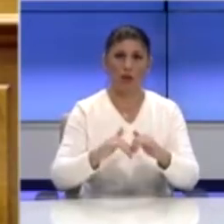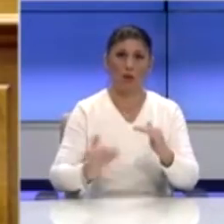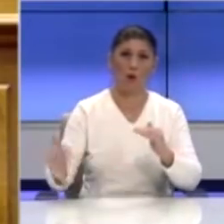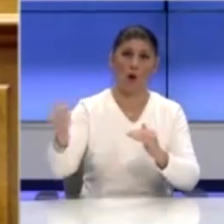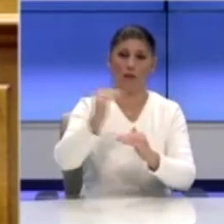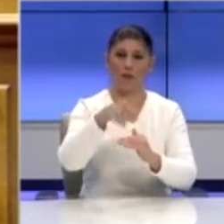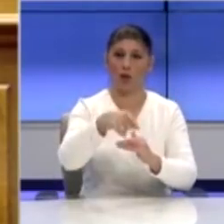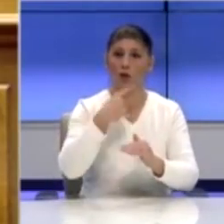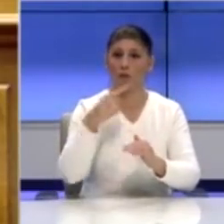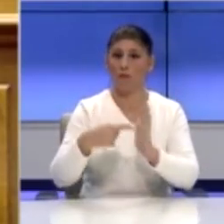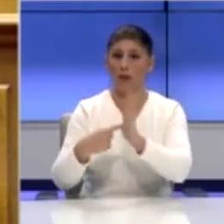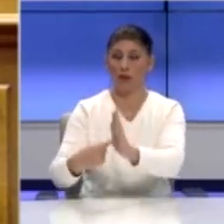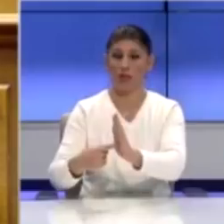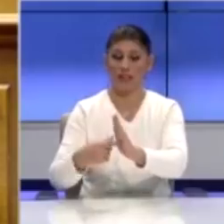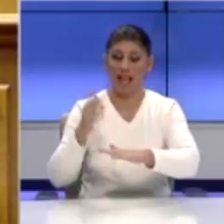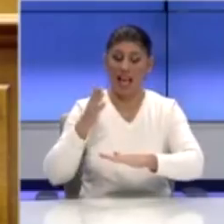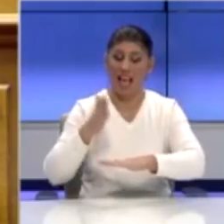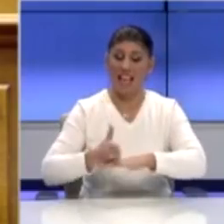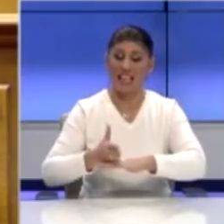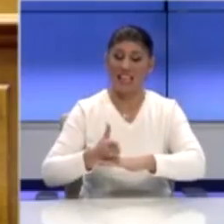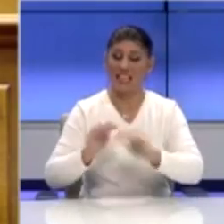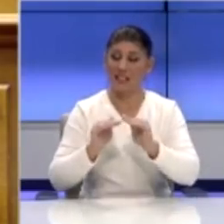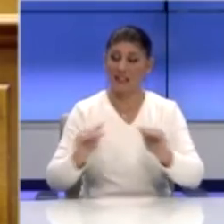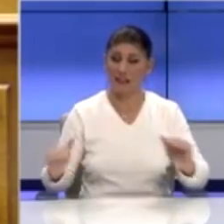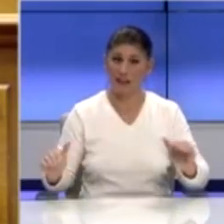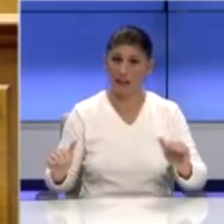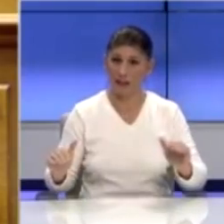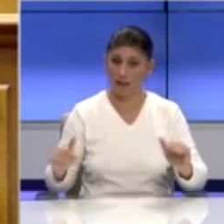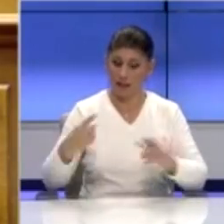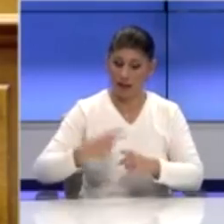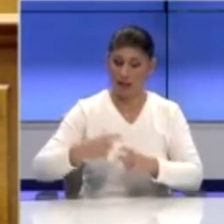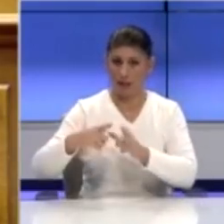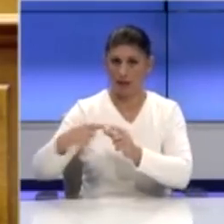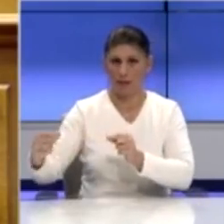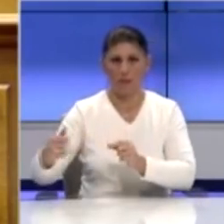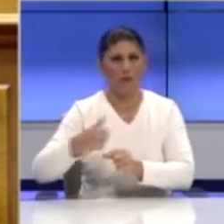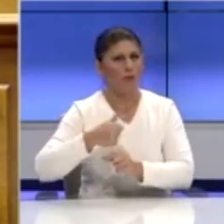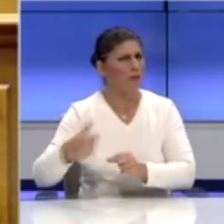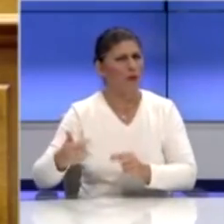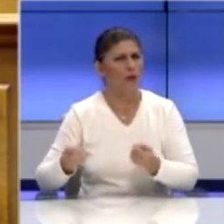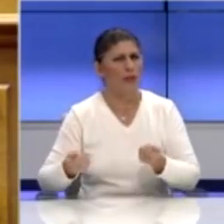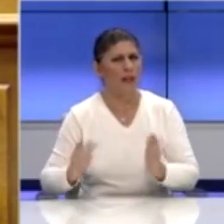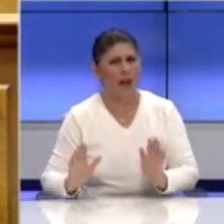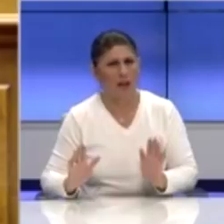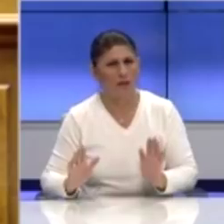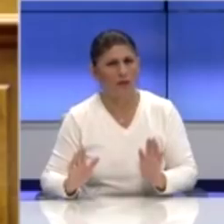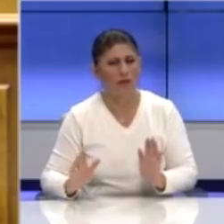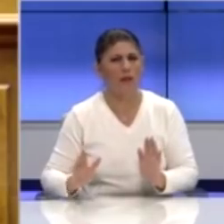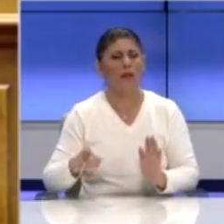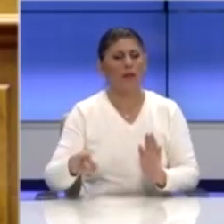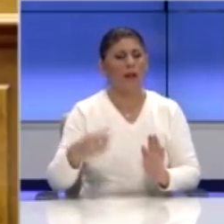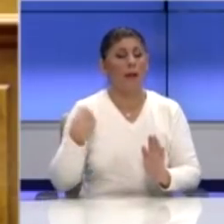παρουσιάζετε ως εγγυητές της ειρήνης και των κυριαρχικών δικαιωμάτων Ελλάδας και Κύπρου, το μόνο που κάνουν είναι να